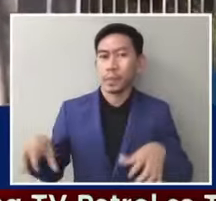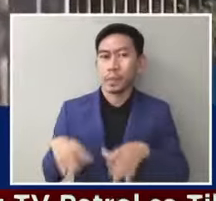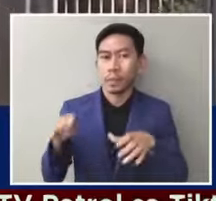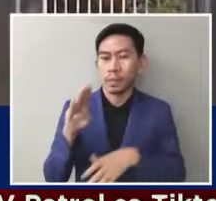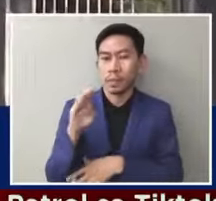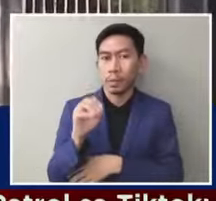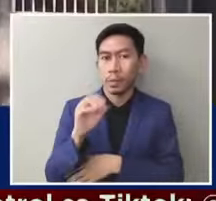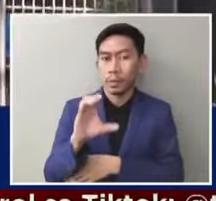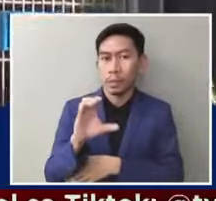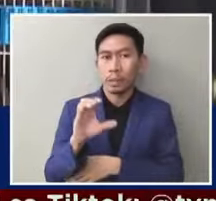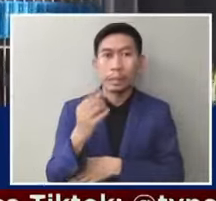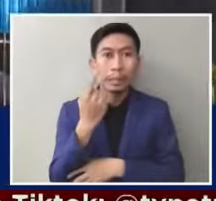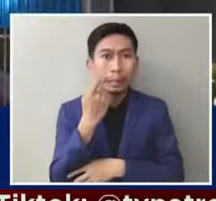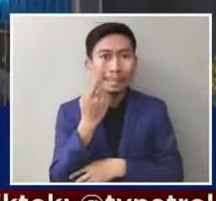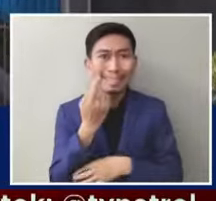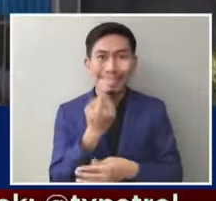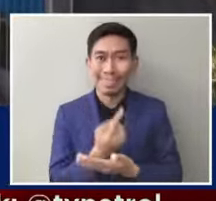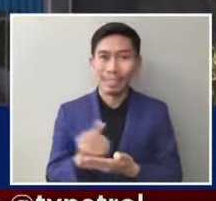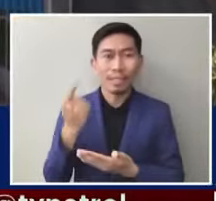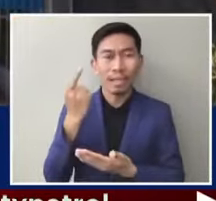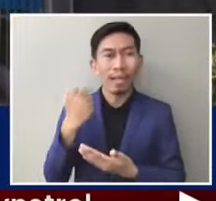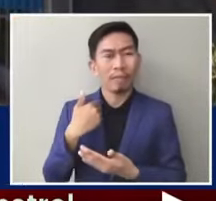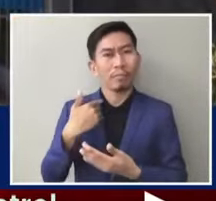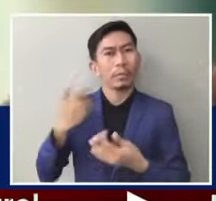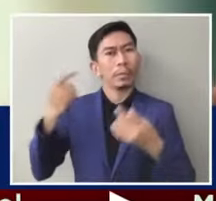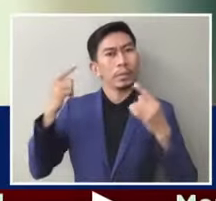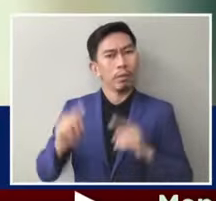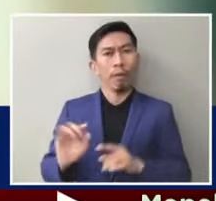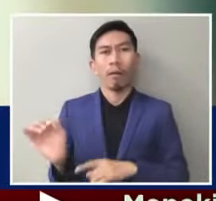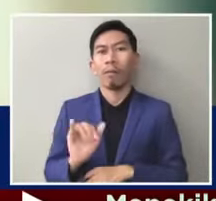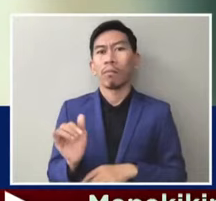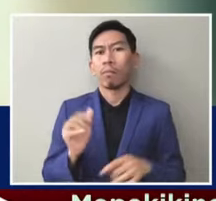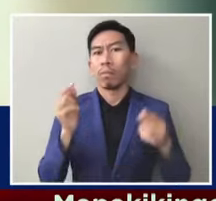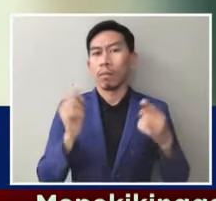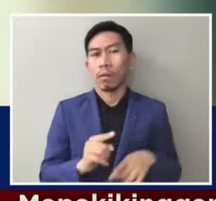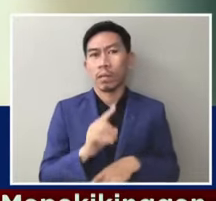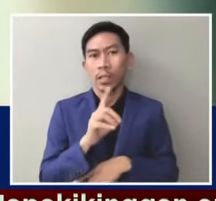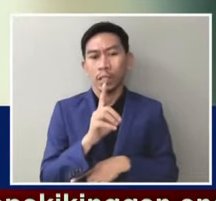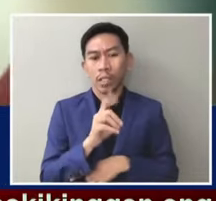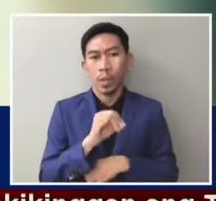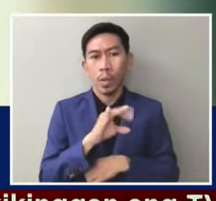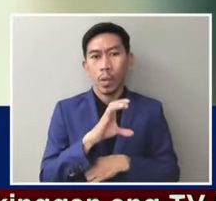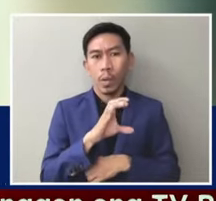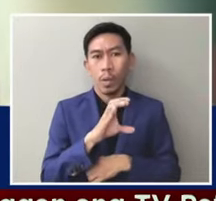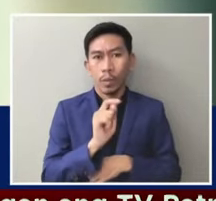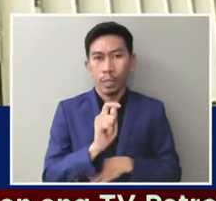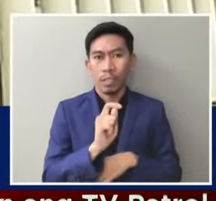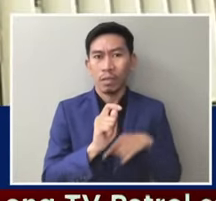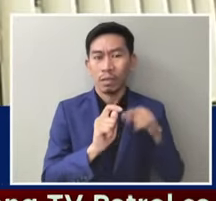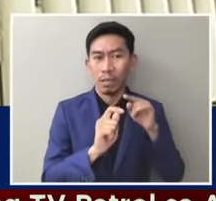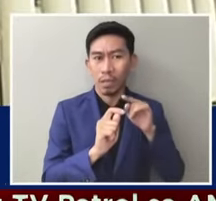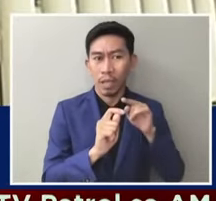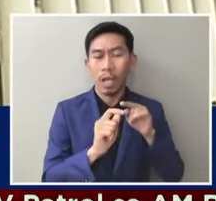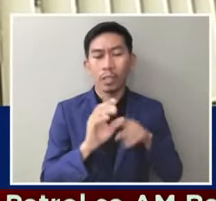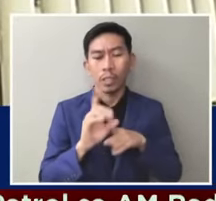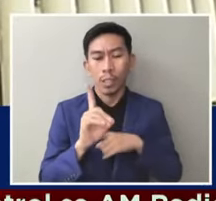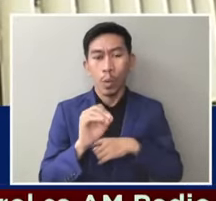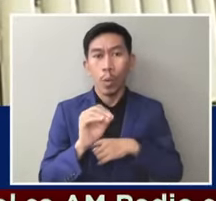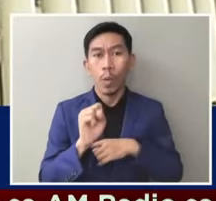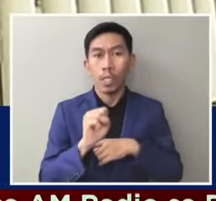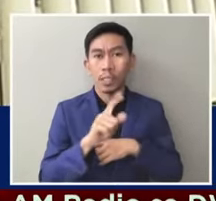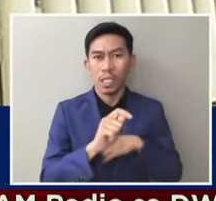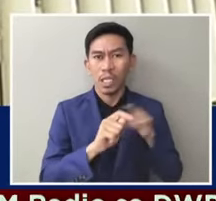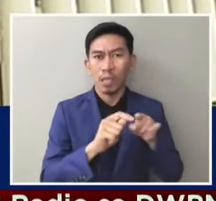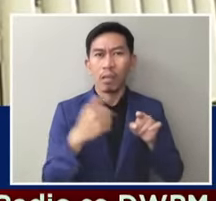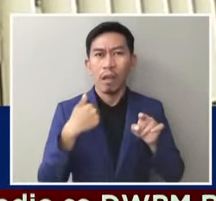lang nakaraang linggo nakaranas din ng cyber attack ang Department of Science and Technology na nagdulot ng data